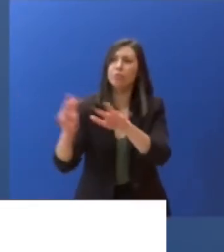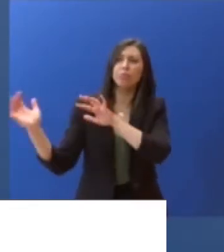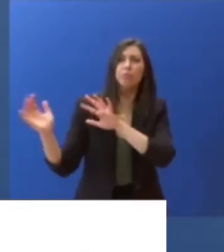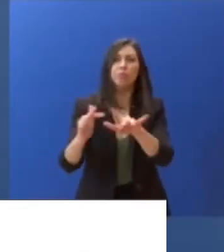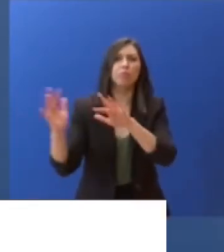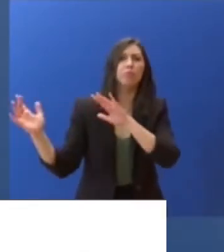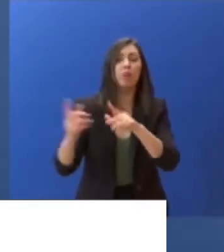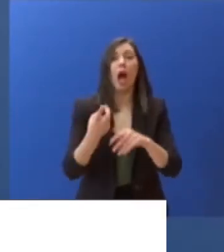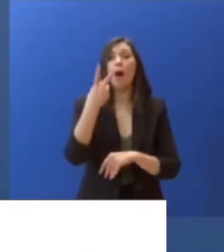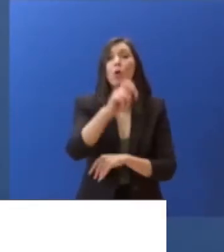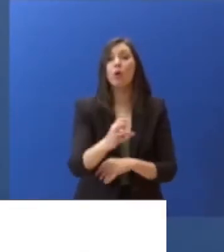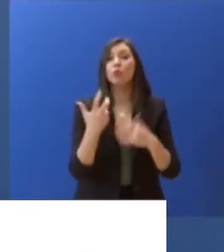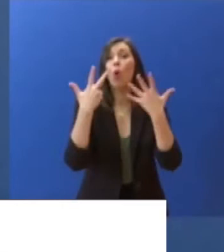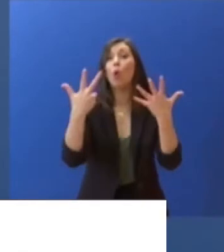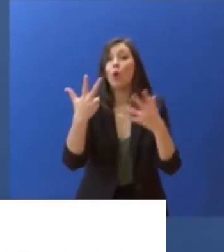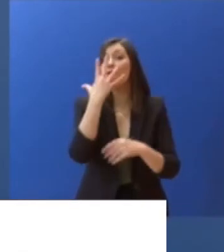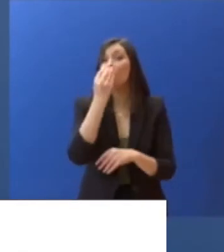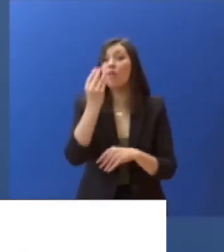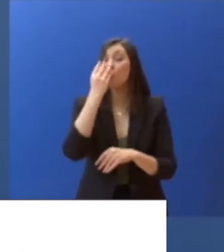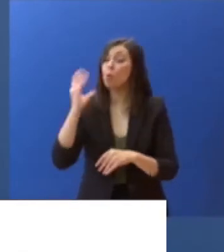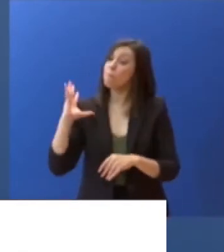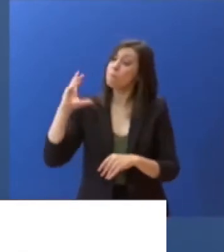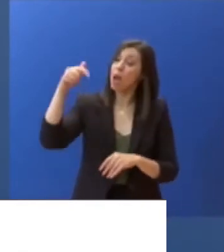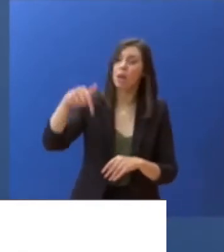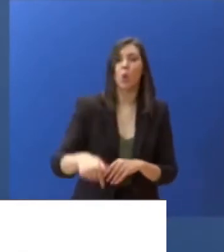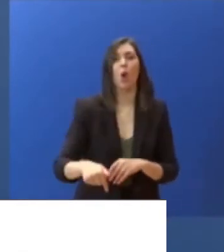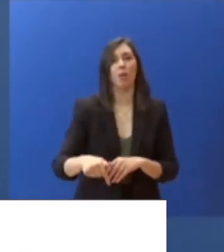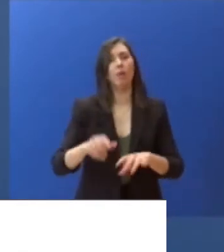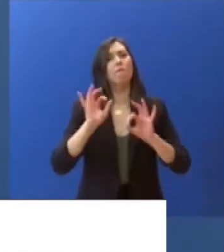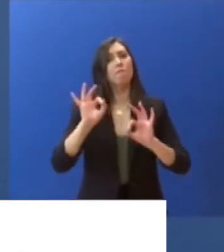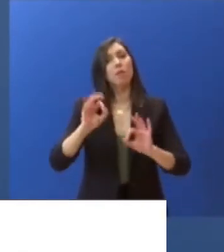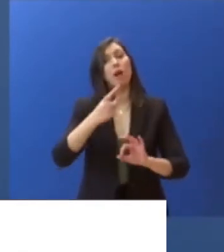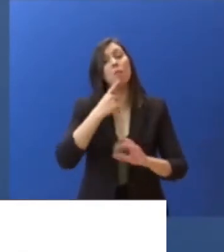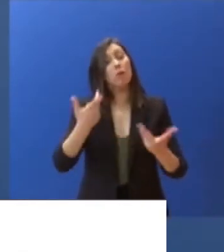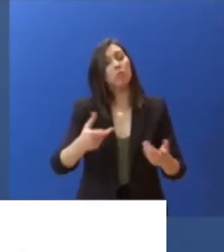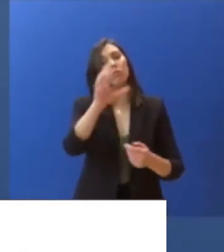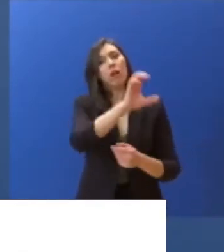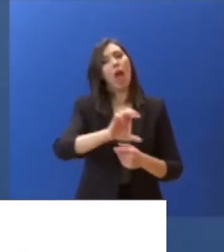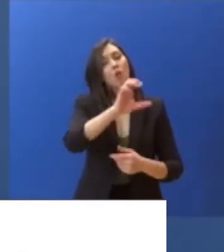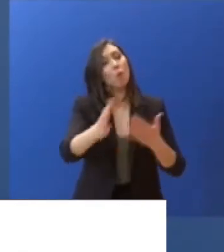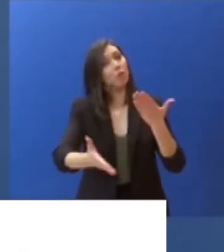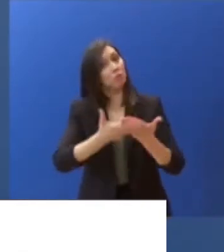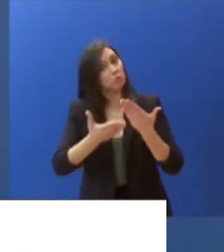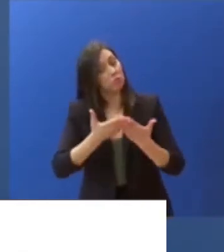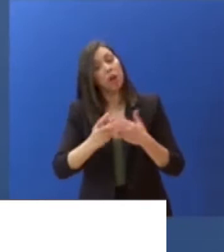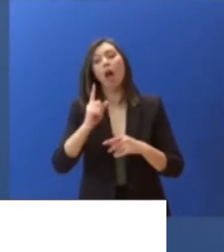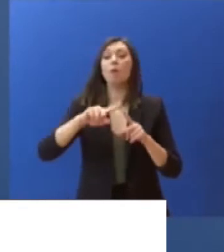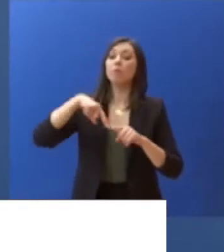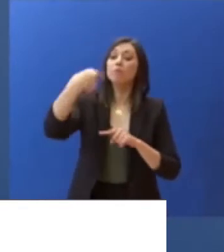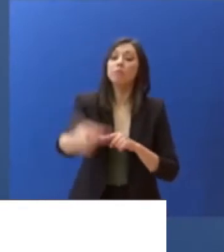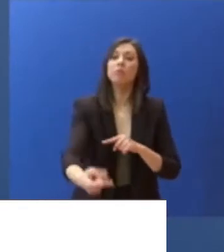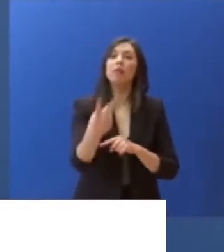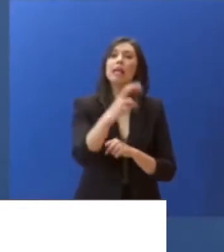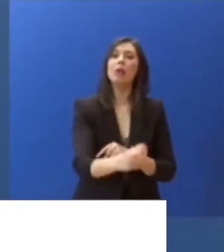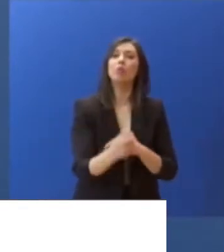Φεβρουαρίου. Αναφέρθηκε στη βοήθεια που παρέχεται στην Ελλάδα σε συγκεκριμένη περίπτωση και υπογράμμισε ότι μέχρι την επόμενη Σύνοδο Κορυφής στις 26